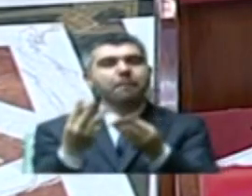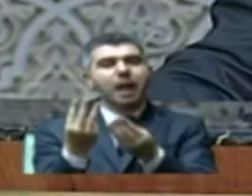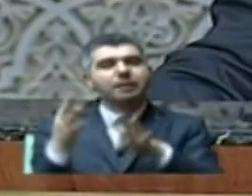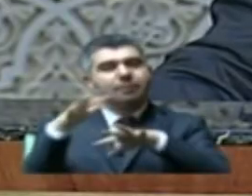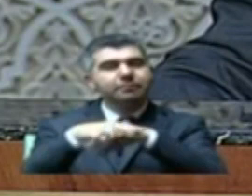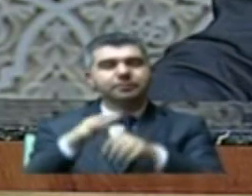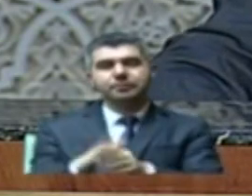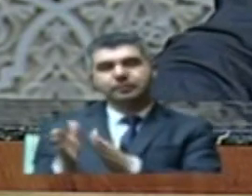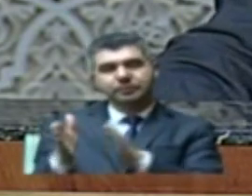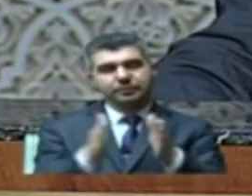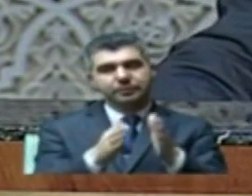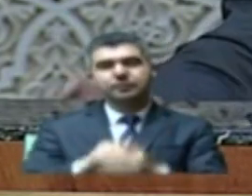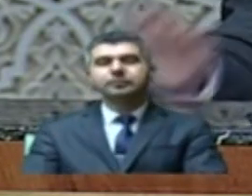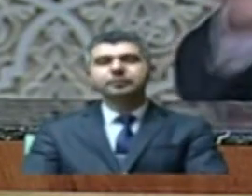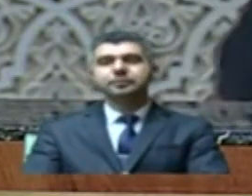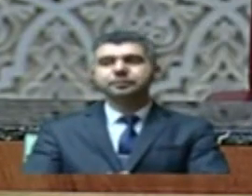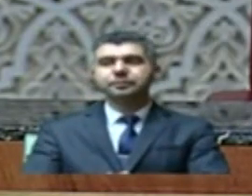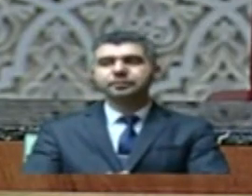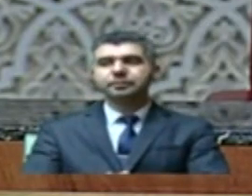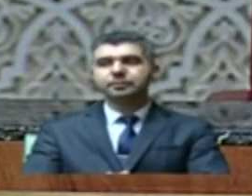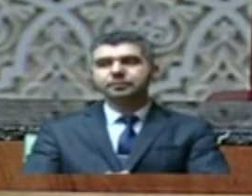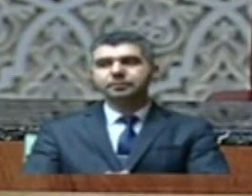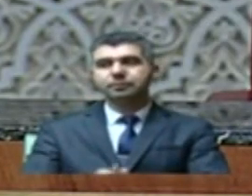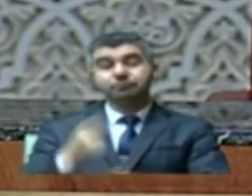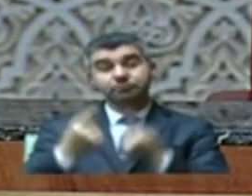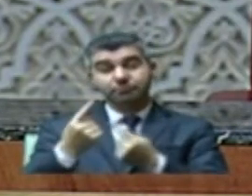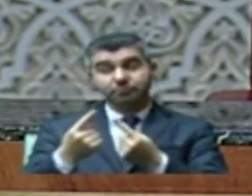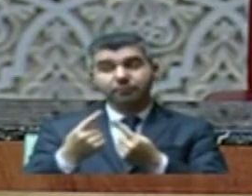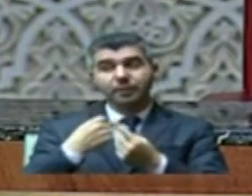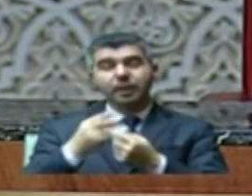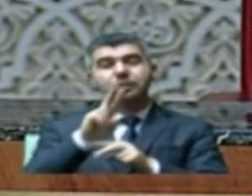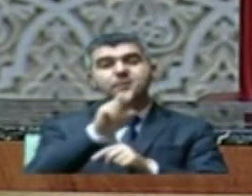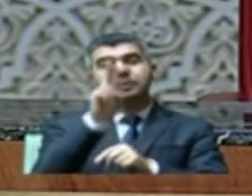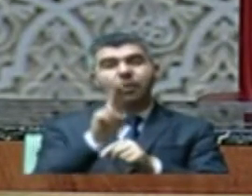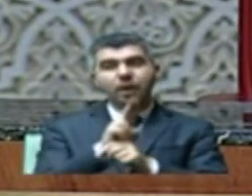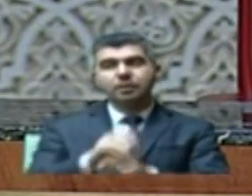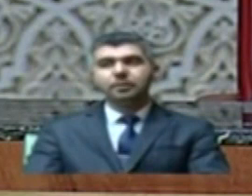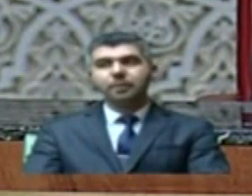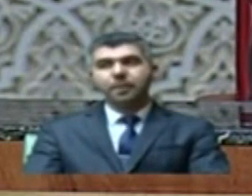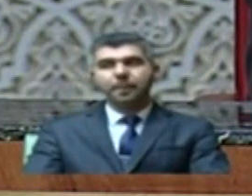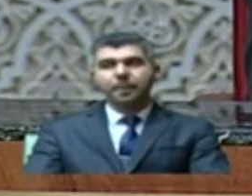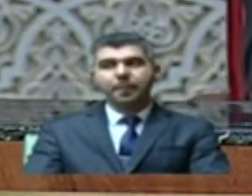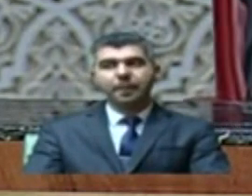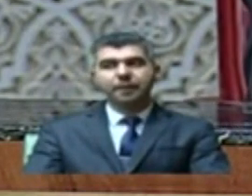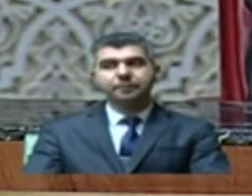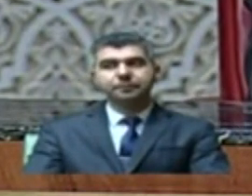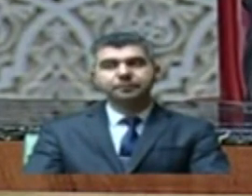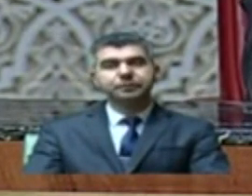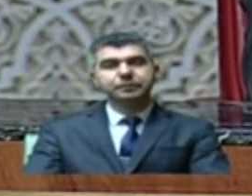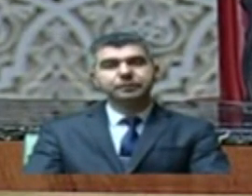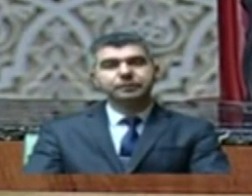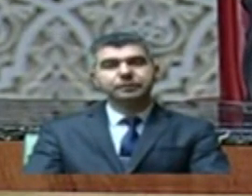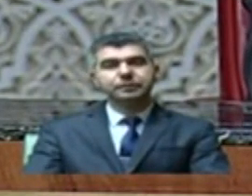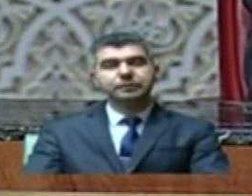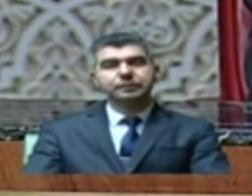شكرا السيد كاتب الدوله. في بضع ثواني مثل لكم واحد خمسه او سته ديال الثواني. تفضل السيد المستشار في